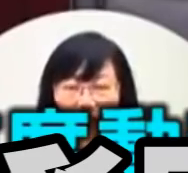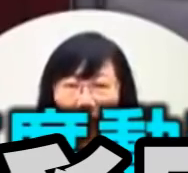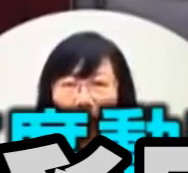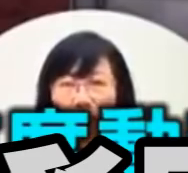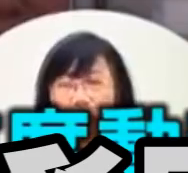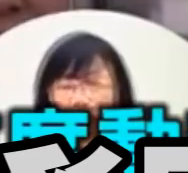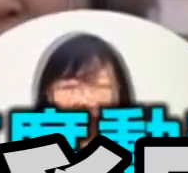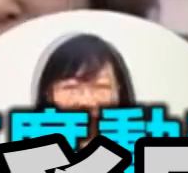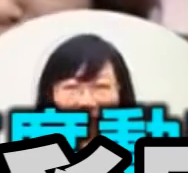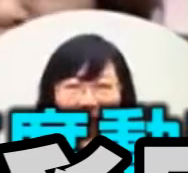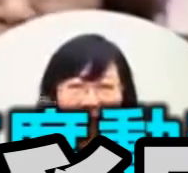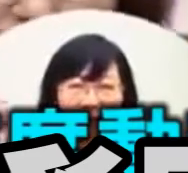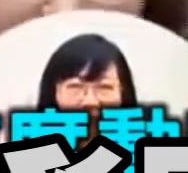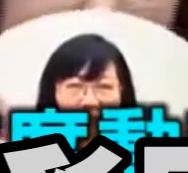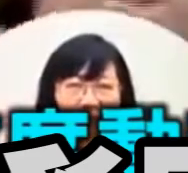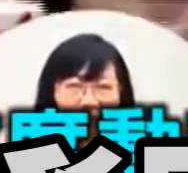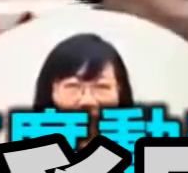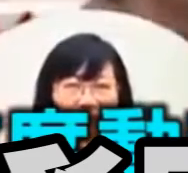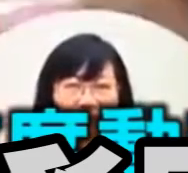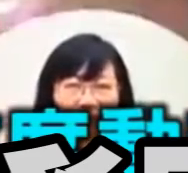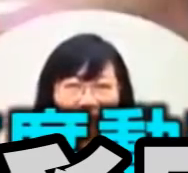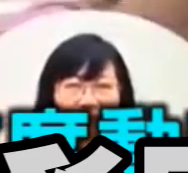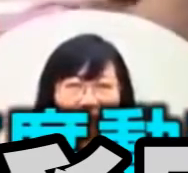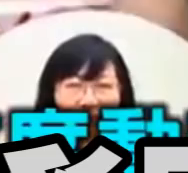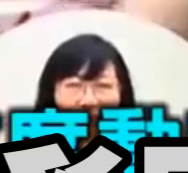无道理，我讲你啊。